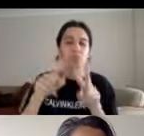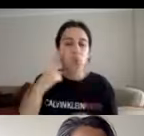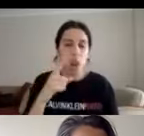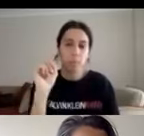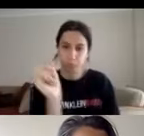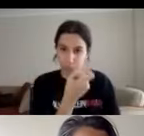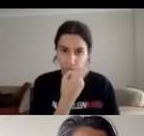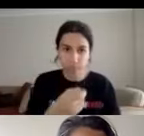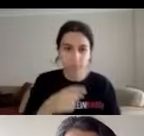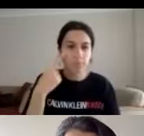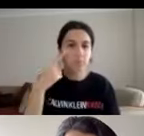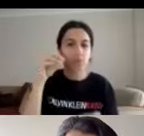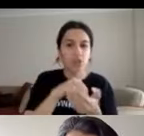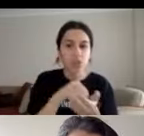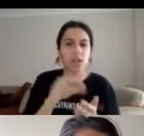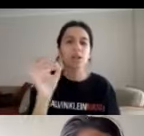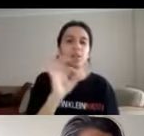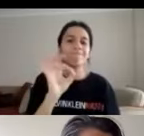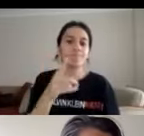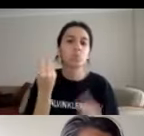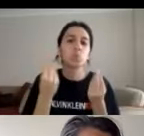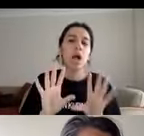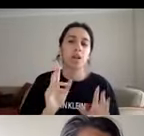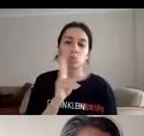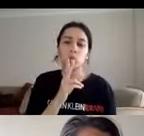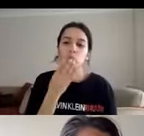Ve bakın orada hakikaten can sıkıcı bir durum ortaya çıktı.